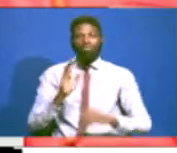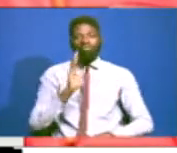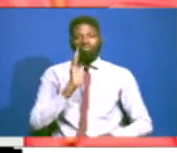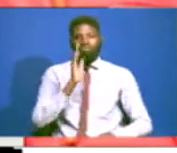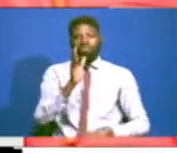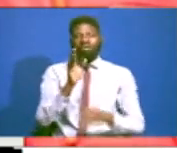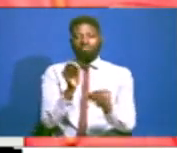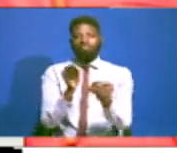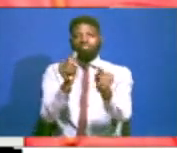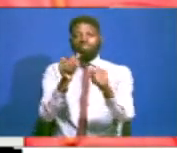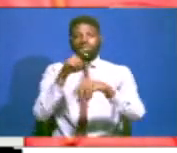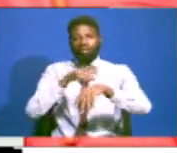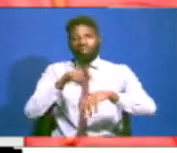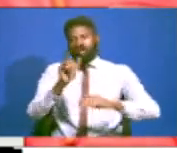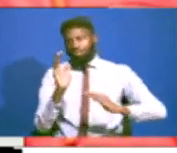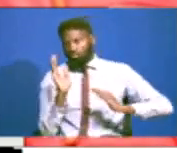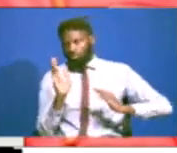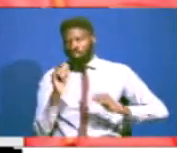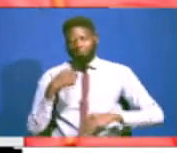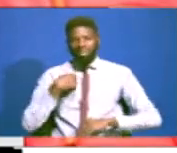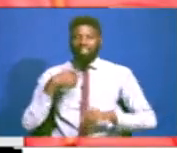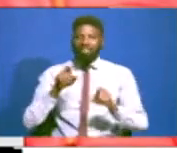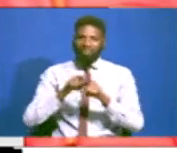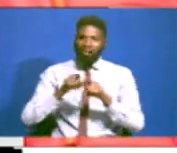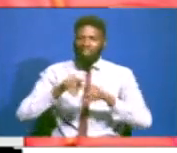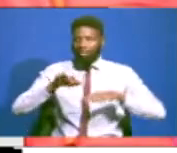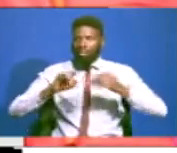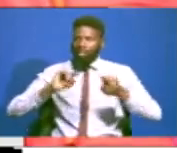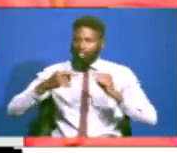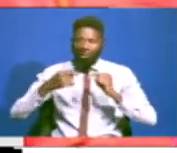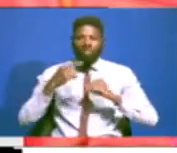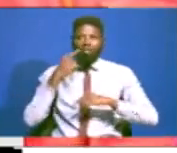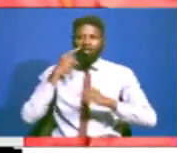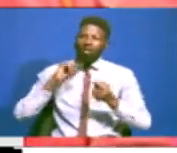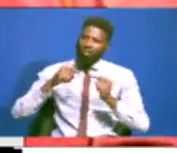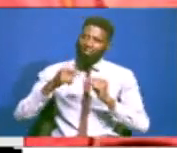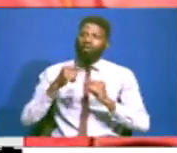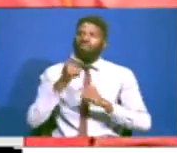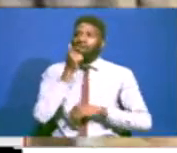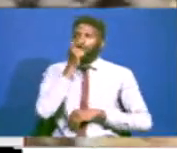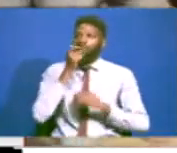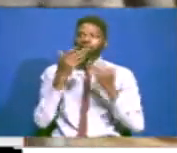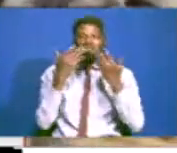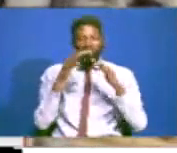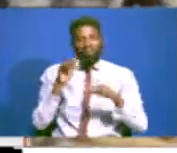wakati wanakimbia. Kama mimi niliumia tari guu, nimeumia mdomo, shaona, tungeomba serikali ingilie kati.